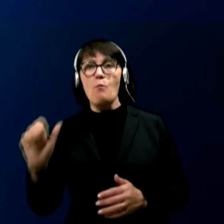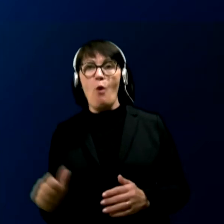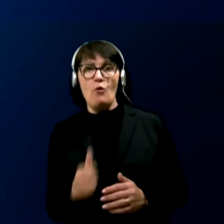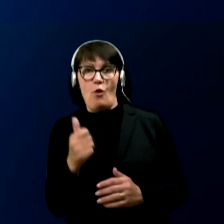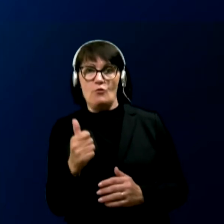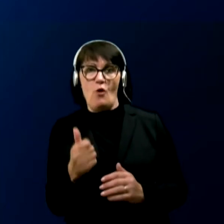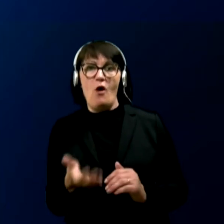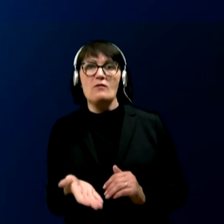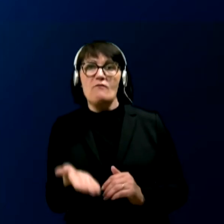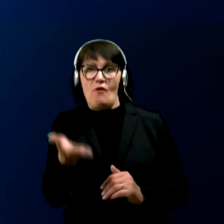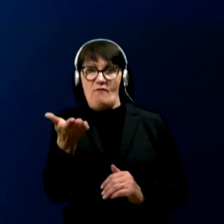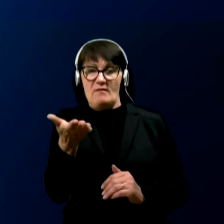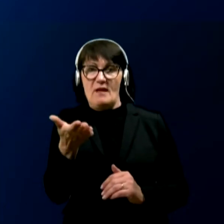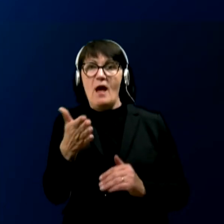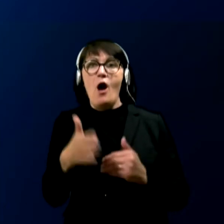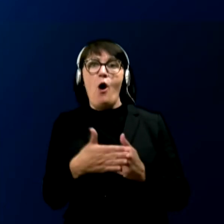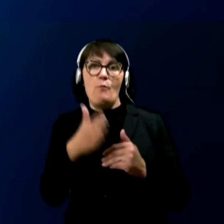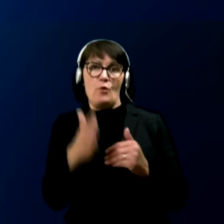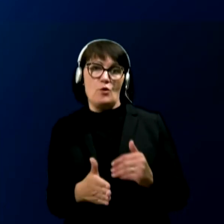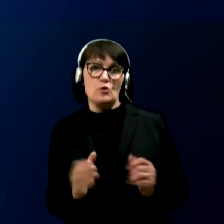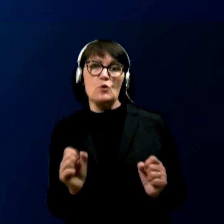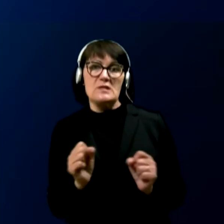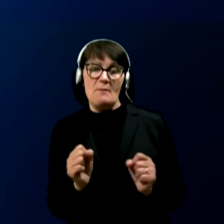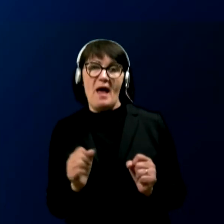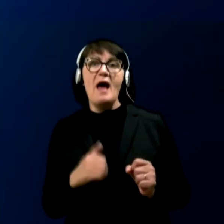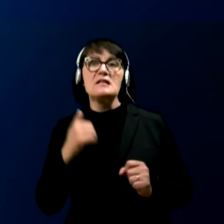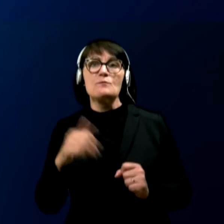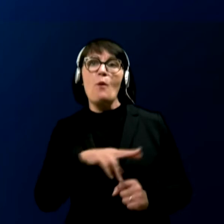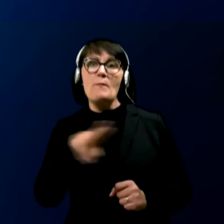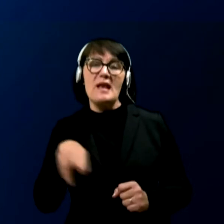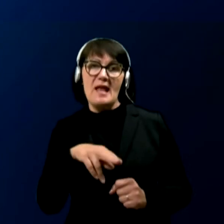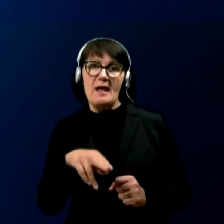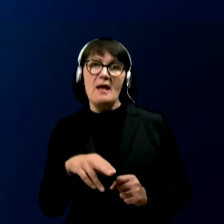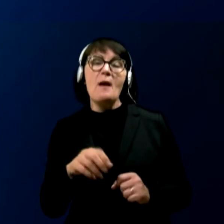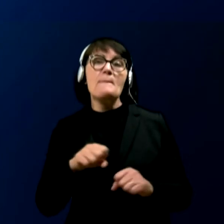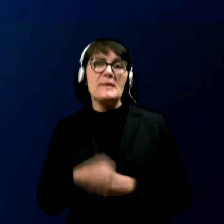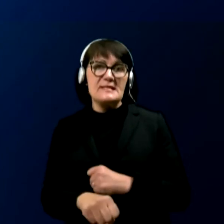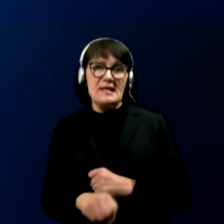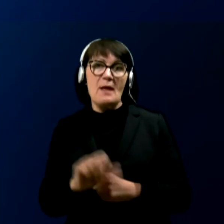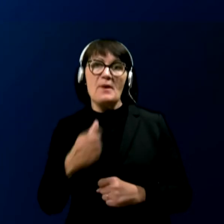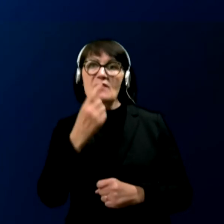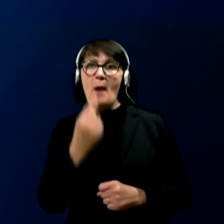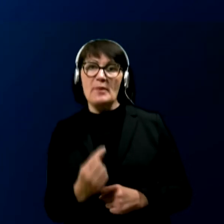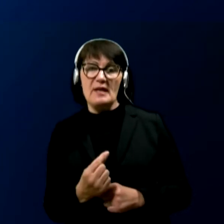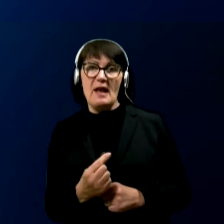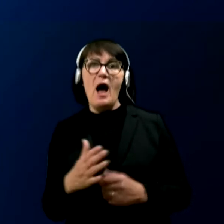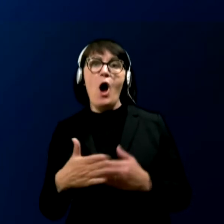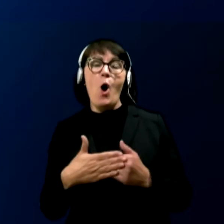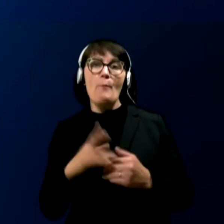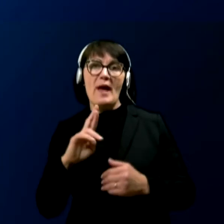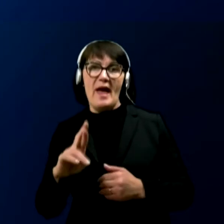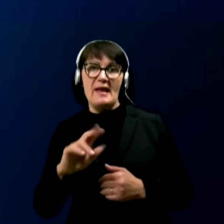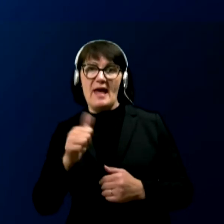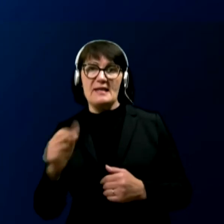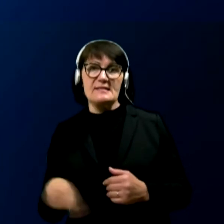dvigovati ob koncu zime, in smo bili primorani 1. aprila o reprodukcijskem številu